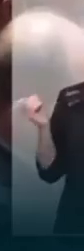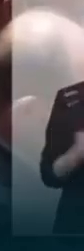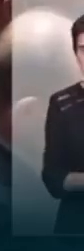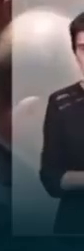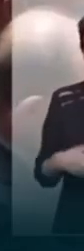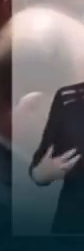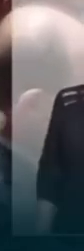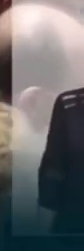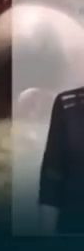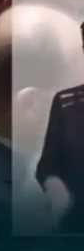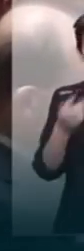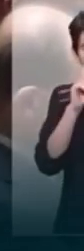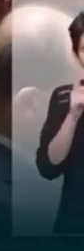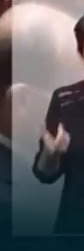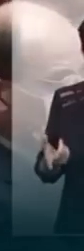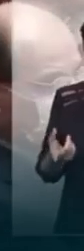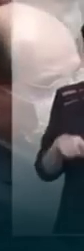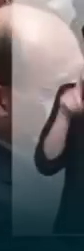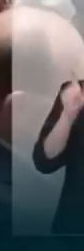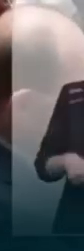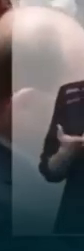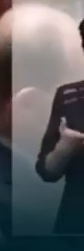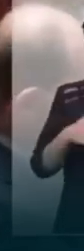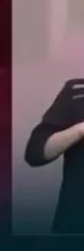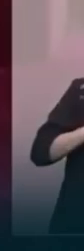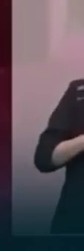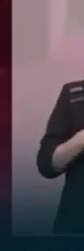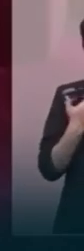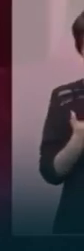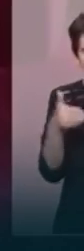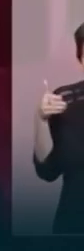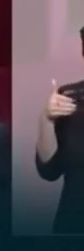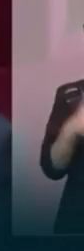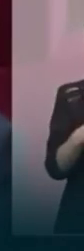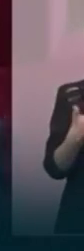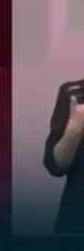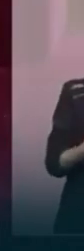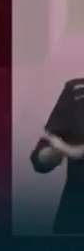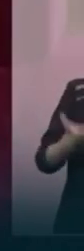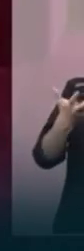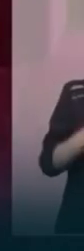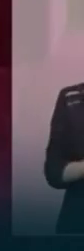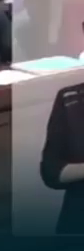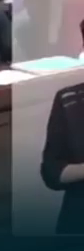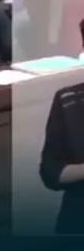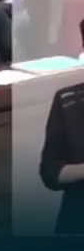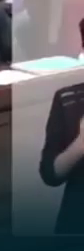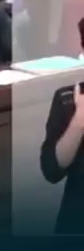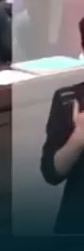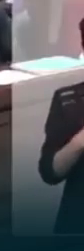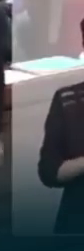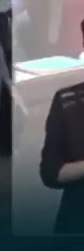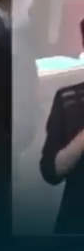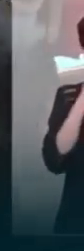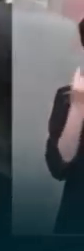gens qui baissent les bras, alors que ça devrait être le cœur de la politique de ce pays. Merci. La parole est à Monsieur le ministre.